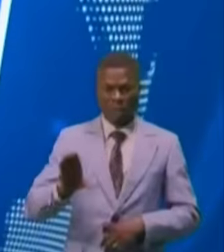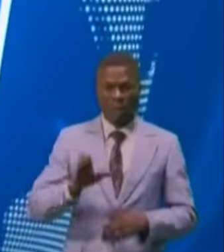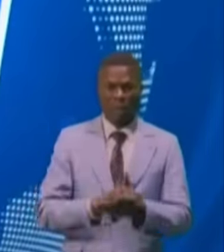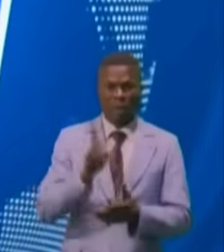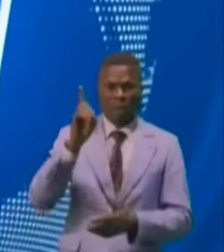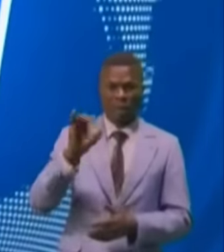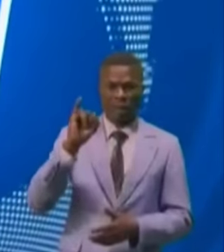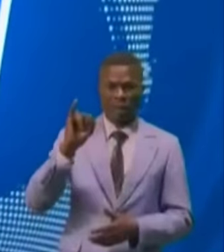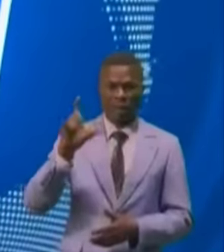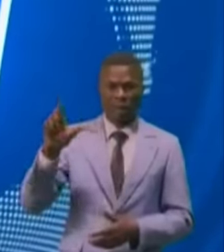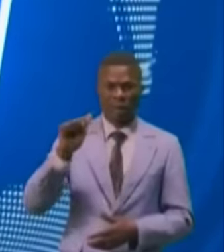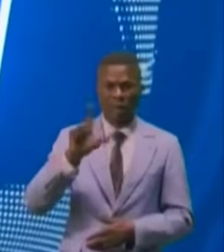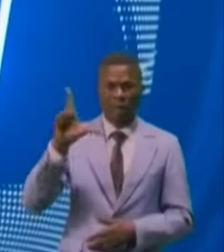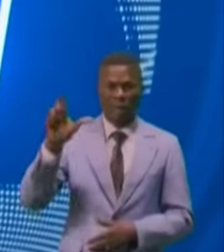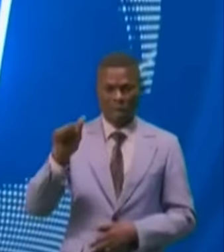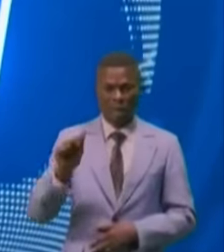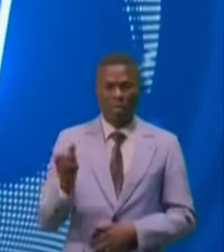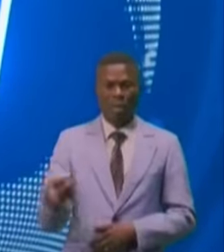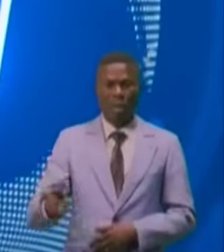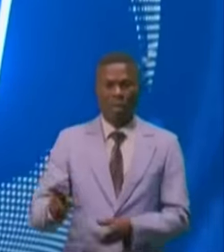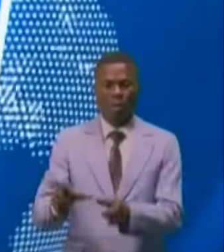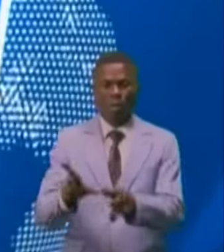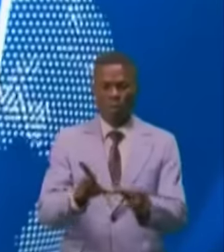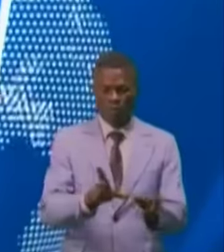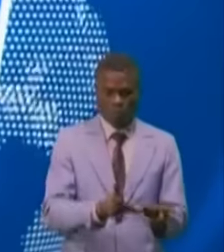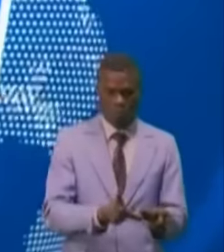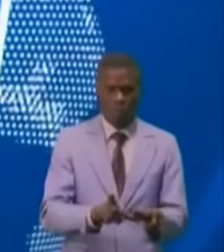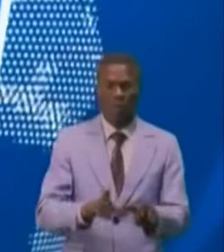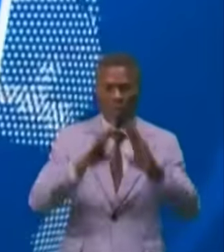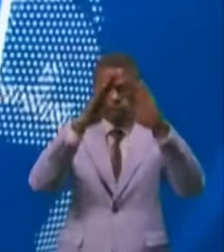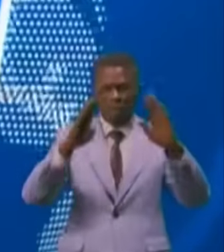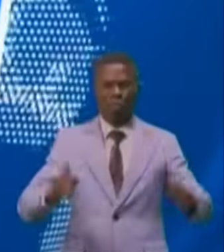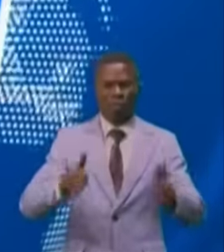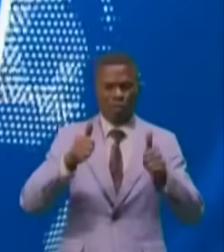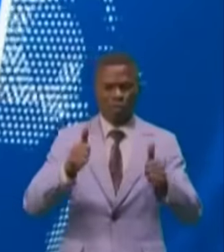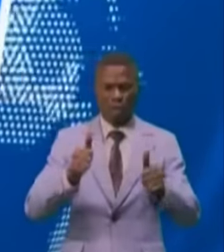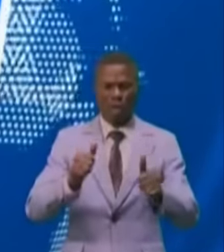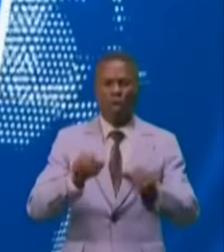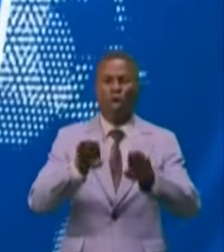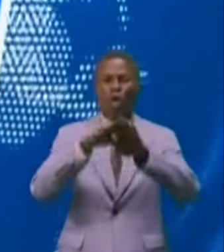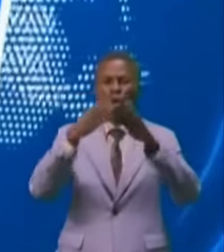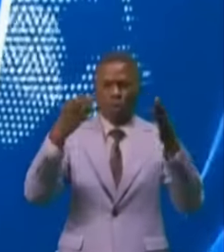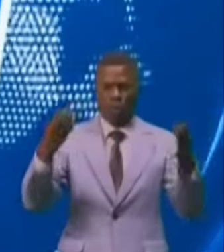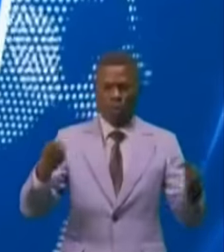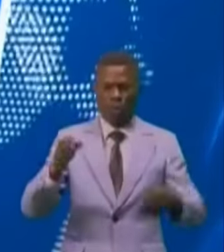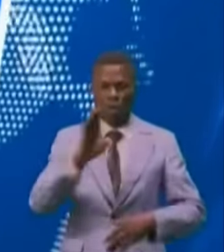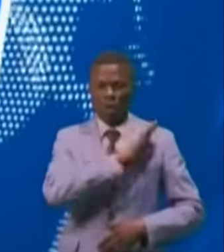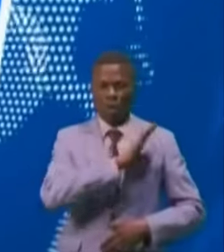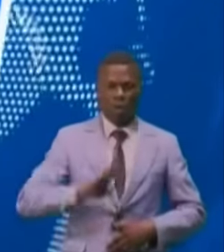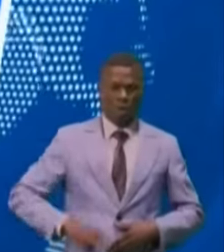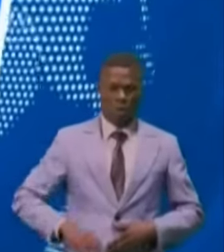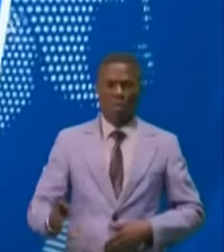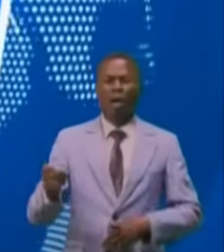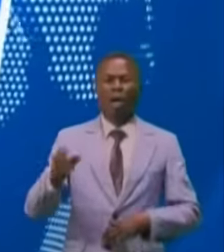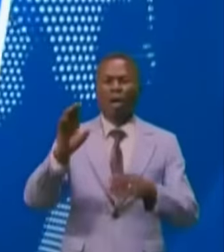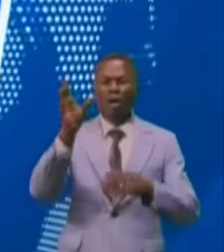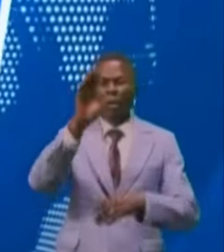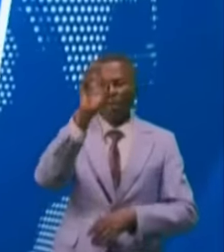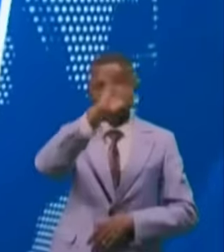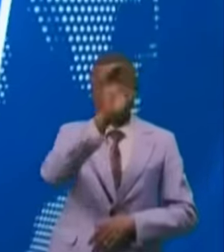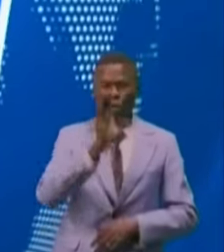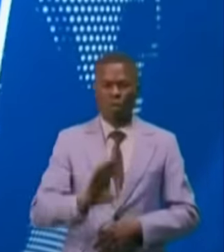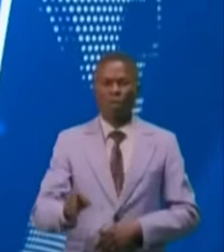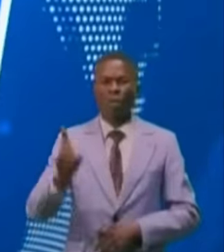la province du Lualaba, ont désormais des bâtiments modernes inaugurés par la bourgmestre de Dilala, Françoise